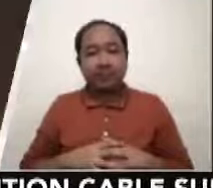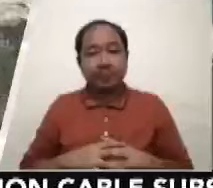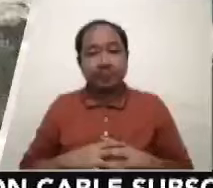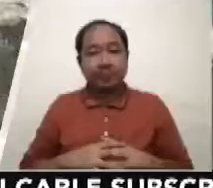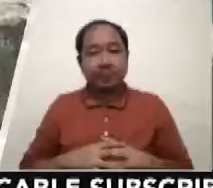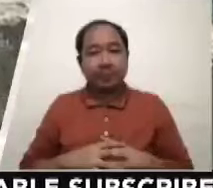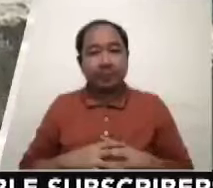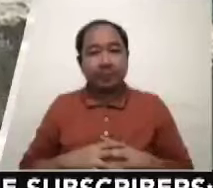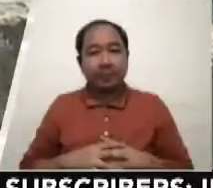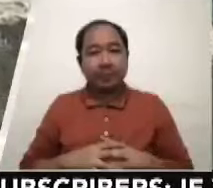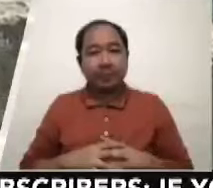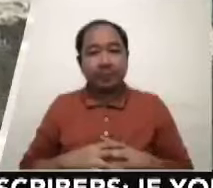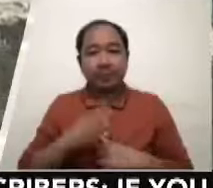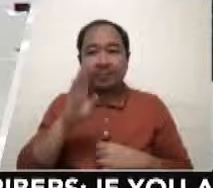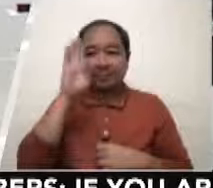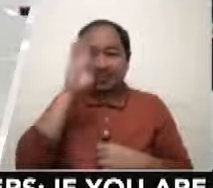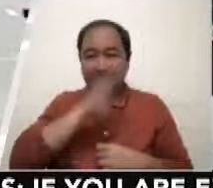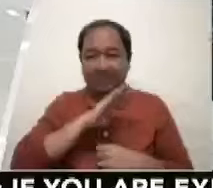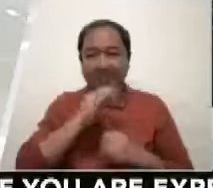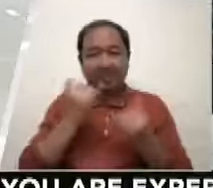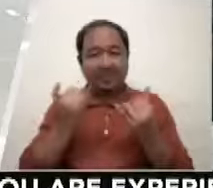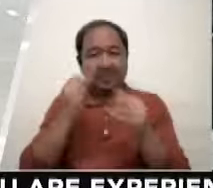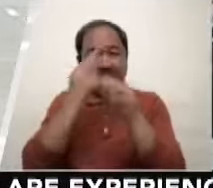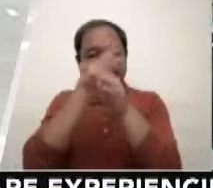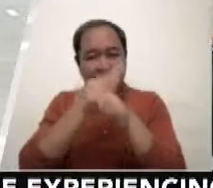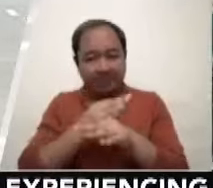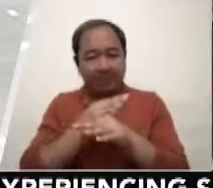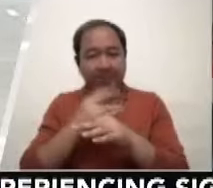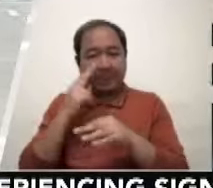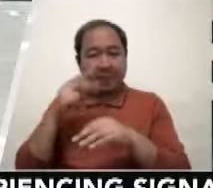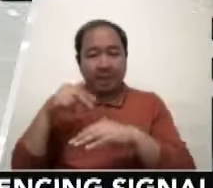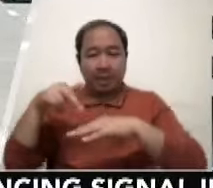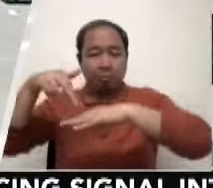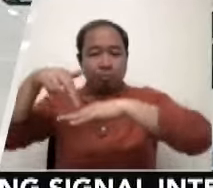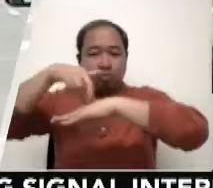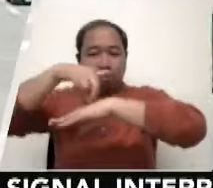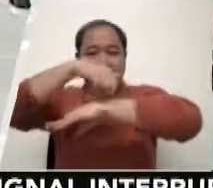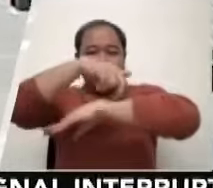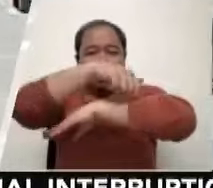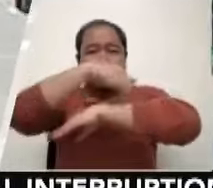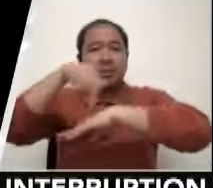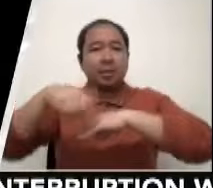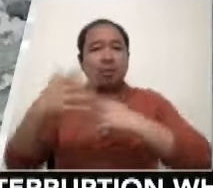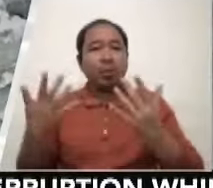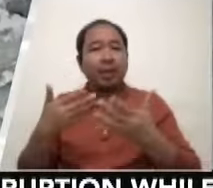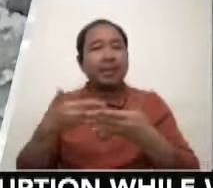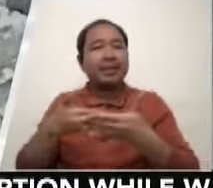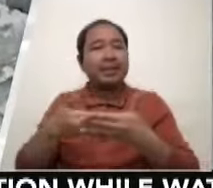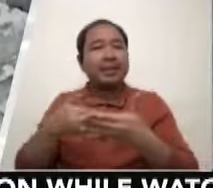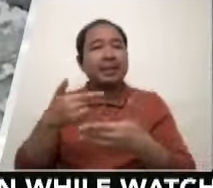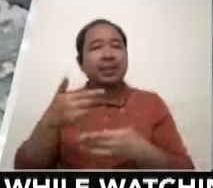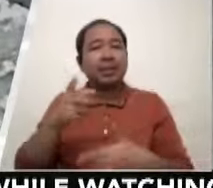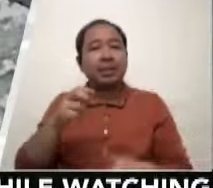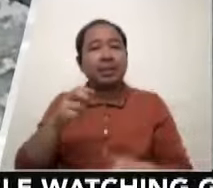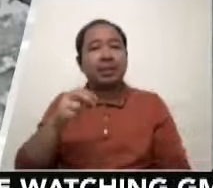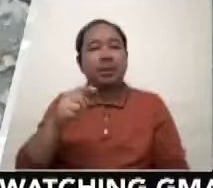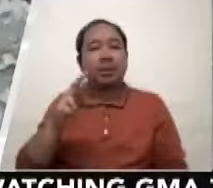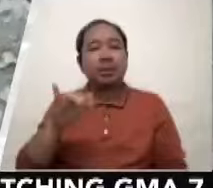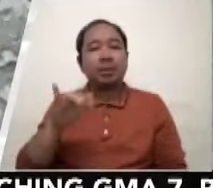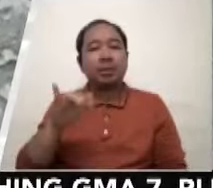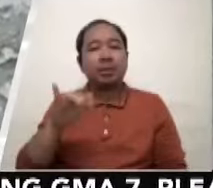Nasira at kasalukuyang ipinapagawa ang footbridge sa bahaging ito ng Antero Soriano Highway sa General Trias,